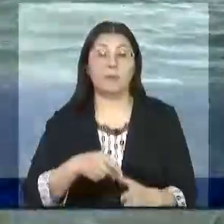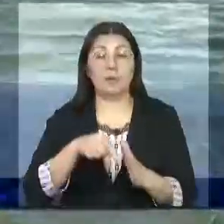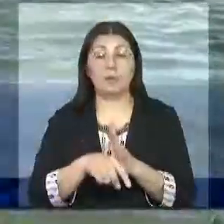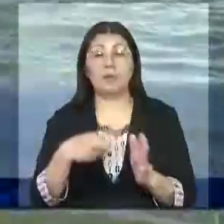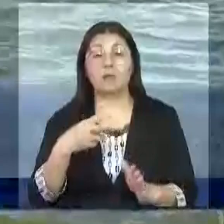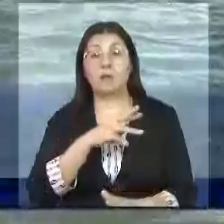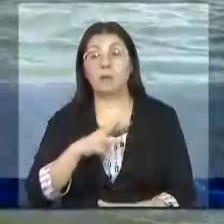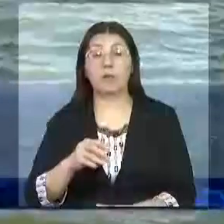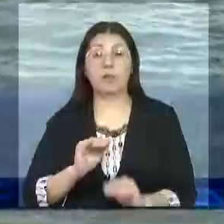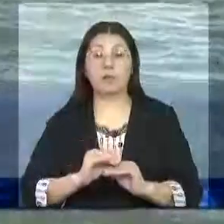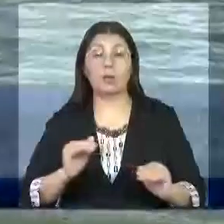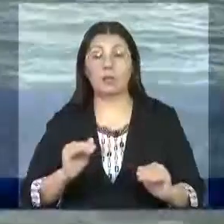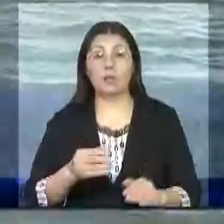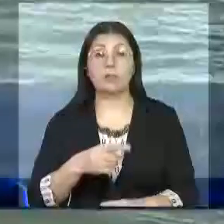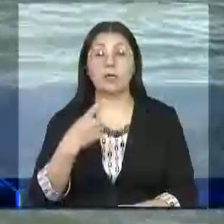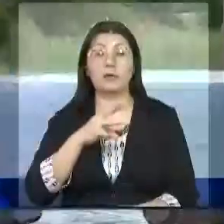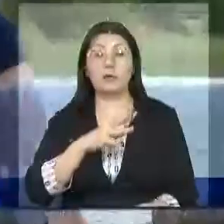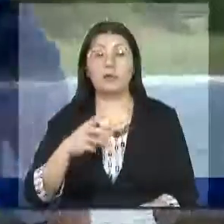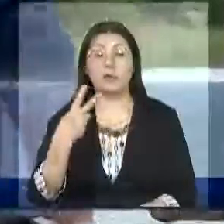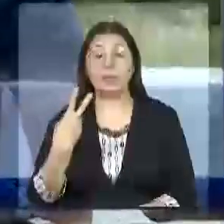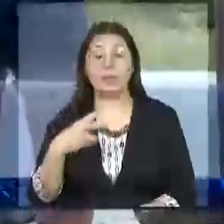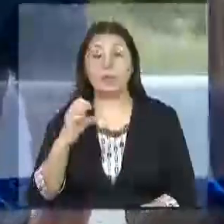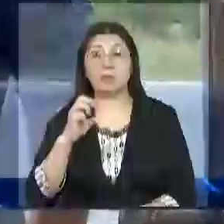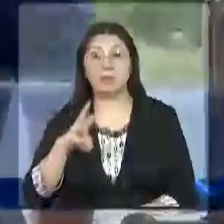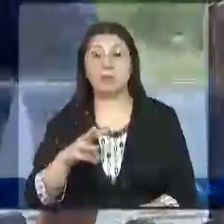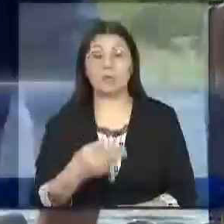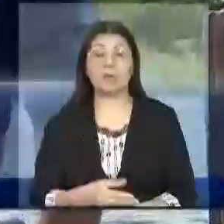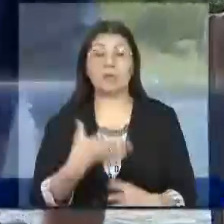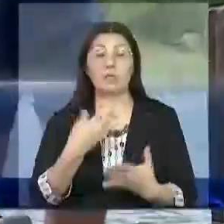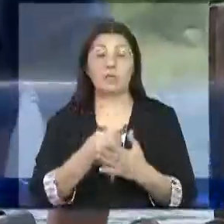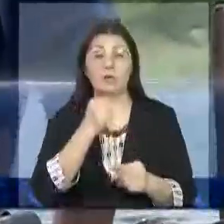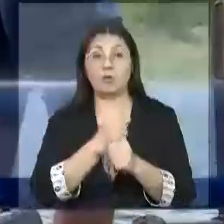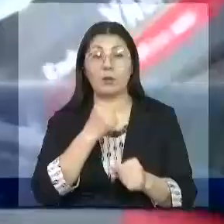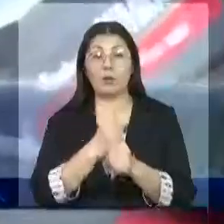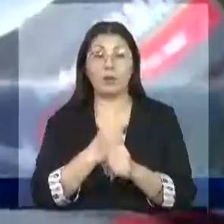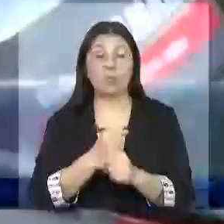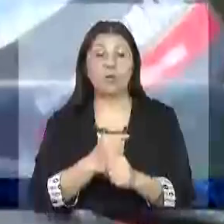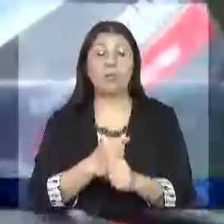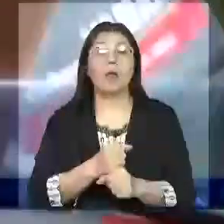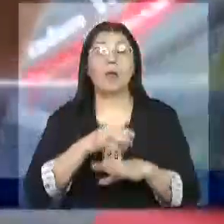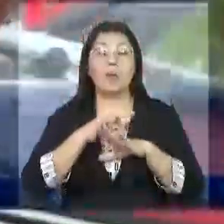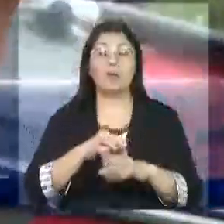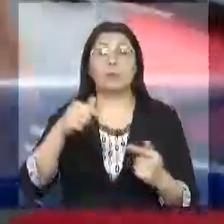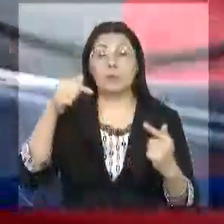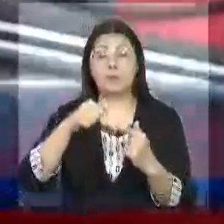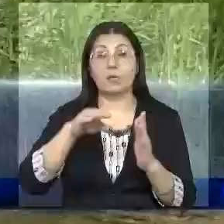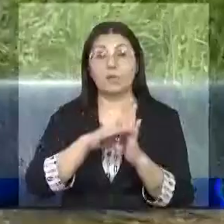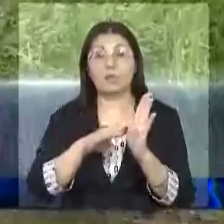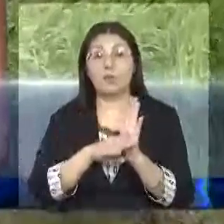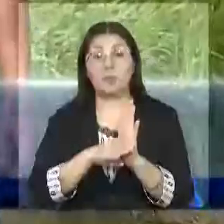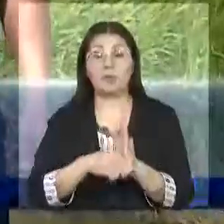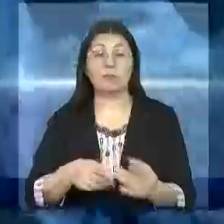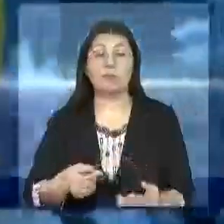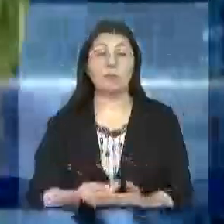метра, для детей 1 метр 20 сантиметров. Свою работу водолазы проделывают согласно правилам. Одевая водонепроницаемый костюм,